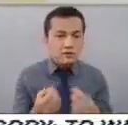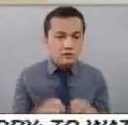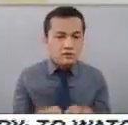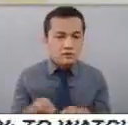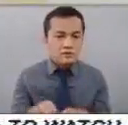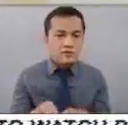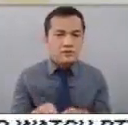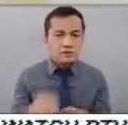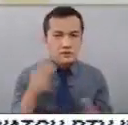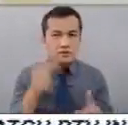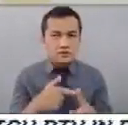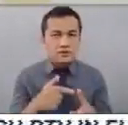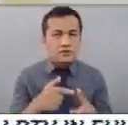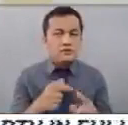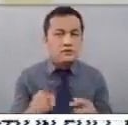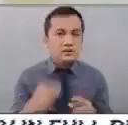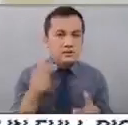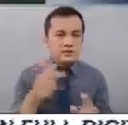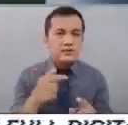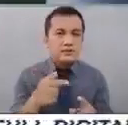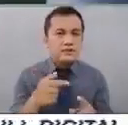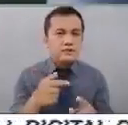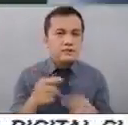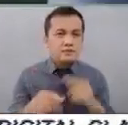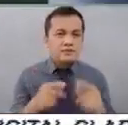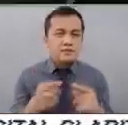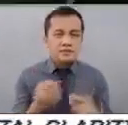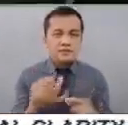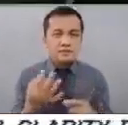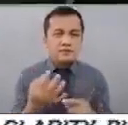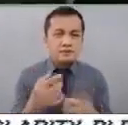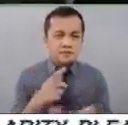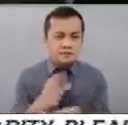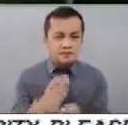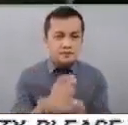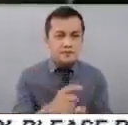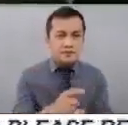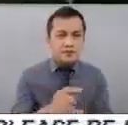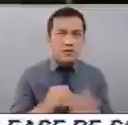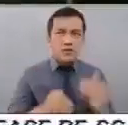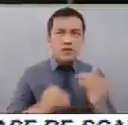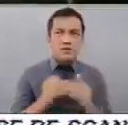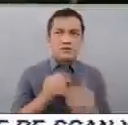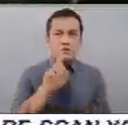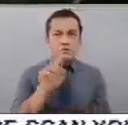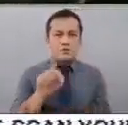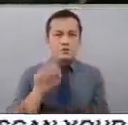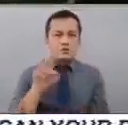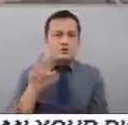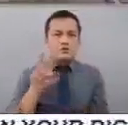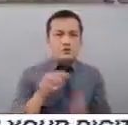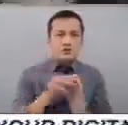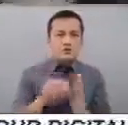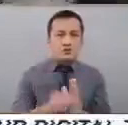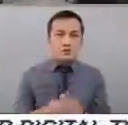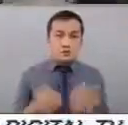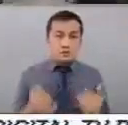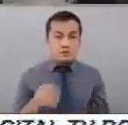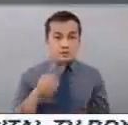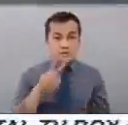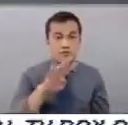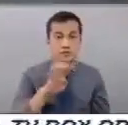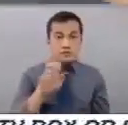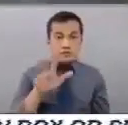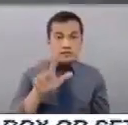5 ng hapon hanggang 7:30 ng gabi ang schedule nito. Samantala, patuloy ang pagpapatupad ng home isolation para sa